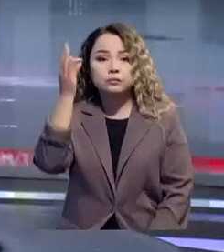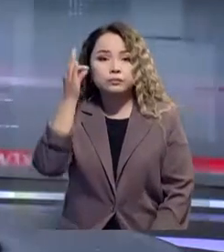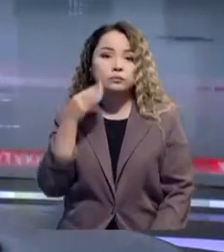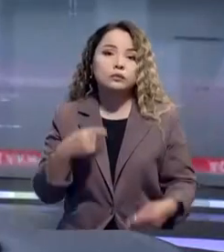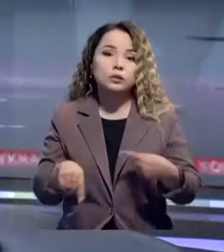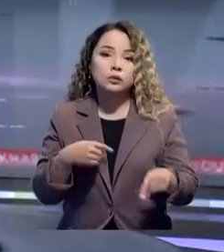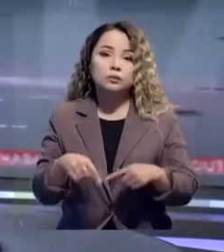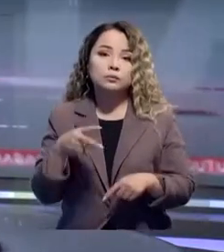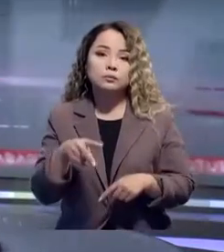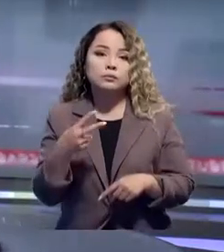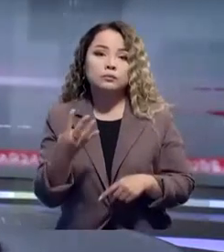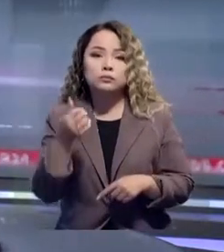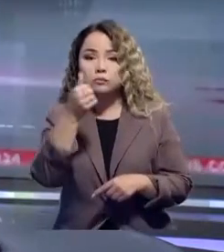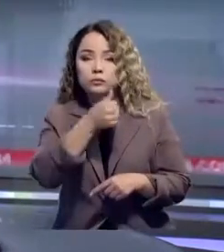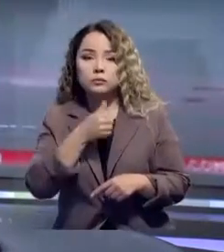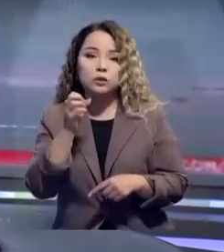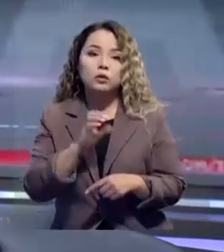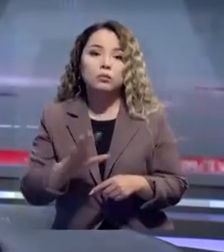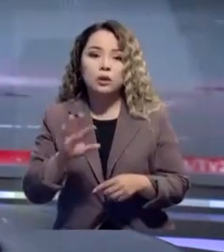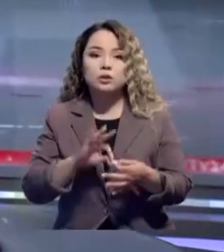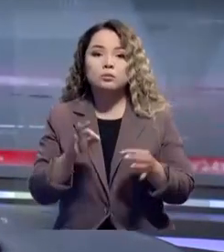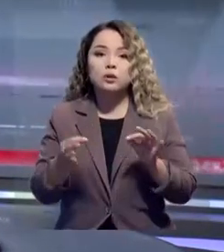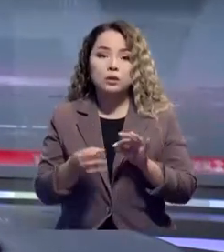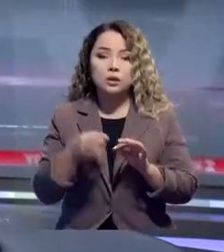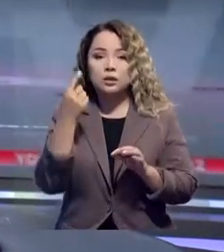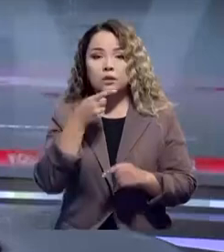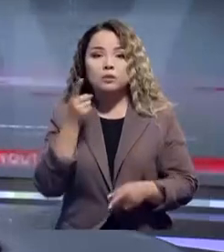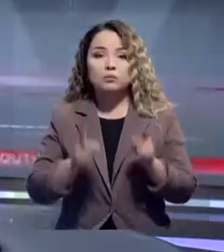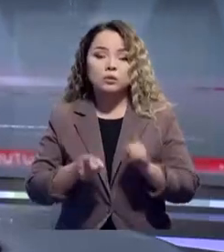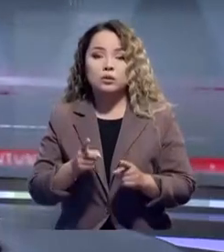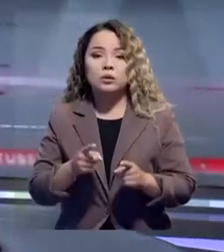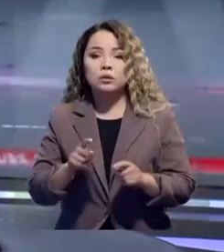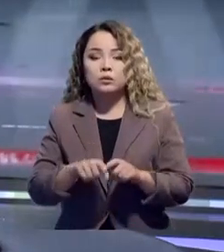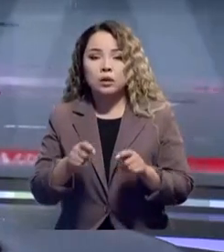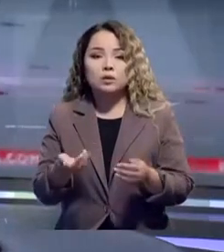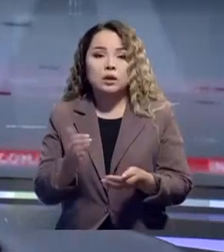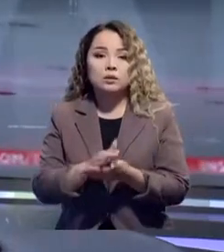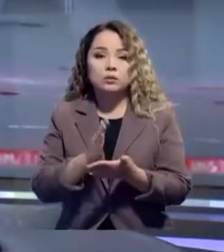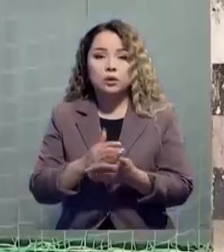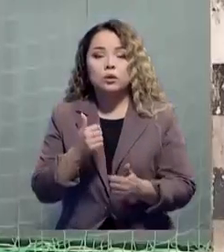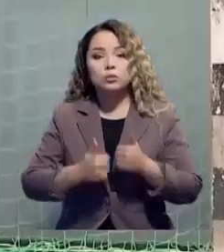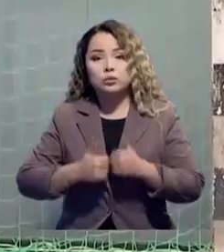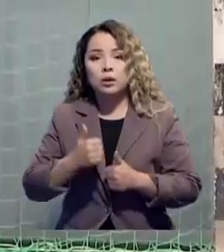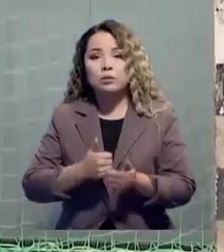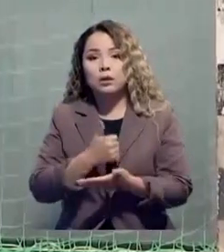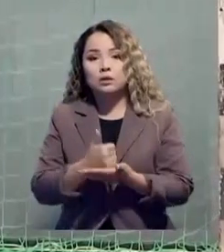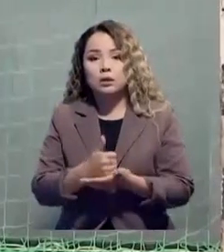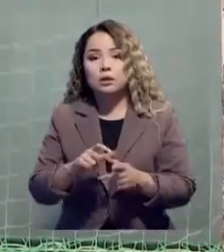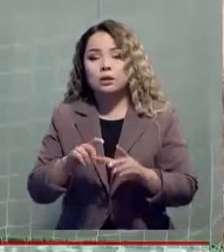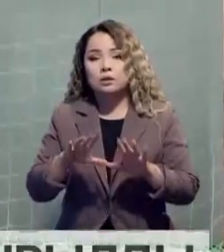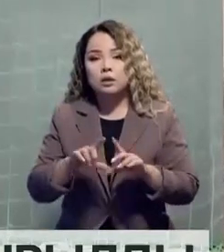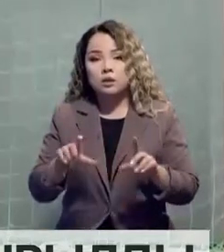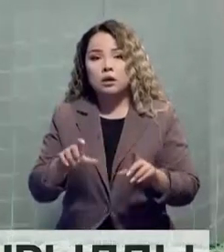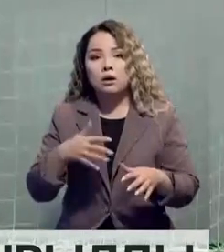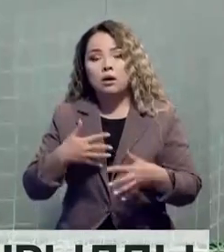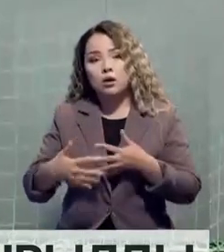Германияда футболдан 2024 жылғы Еуропа чемпионатының ресми бойтұмары таныстырылды. Турнирдің басты нышаны болып аю